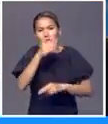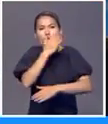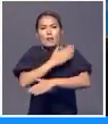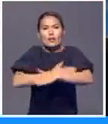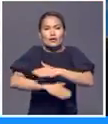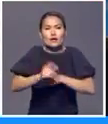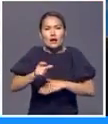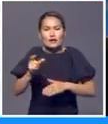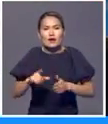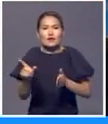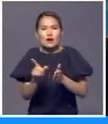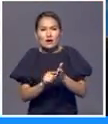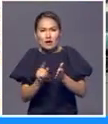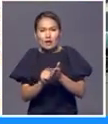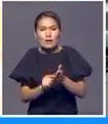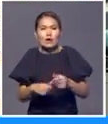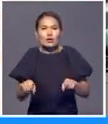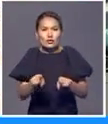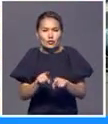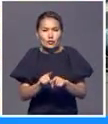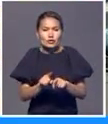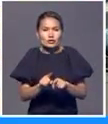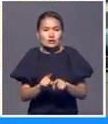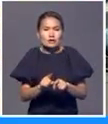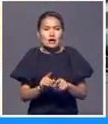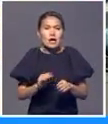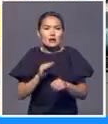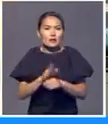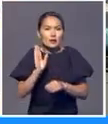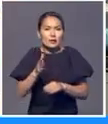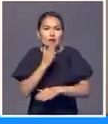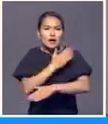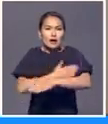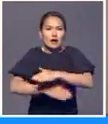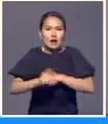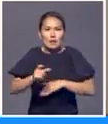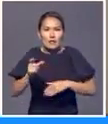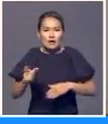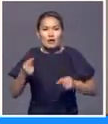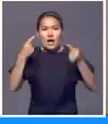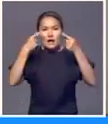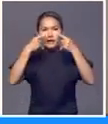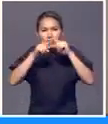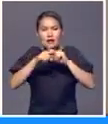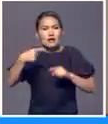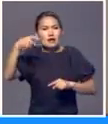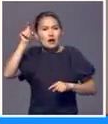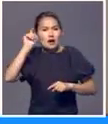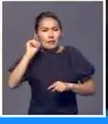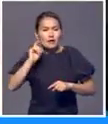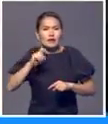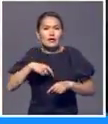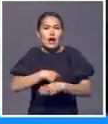қатысты жәрдемақы тағайындау бойынша бірқатар қызмет автоматтандырылады. Мүмкіндігі шектеулі жандарды техникалық құралдармен қамтамасыз ету